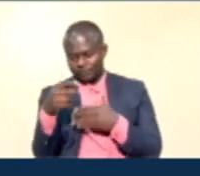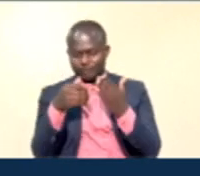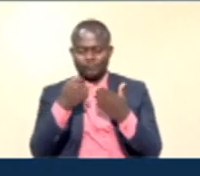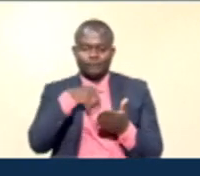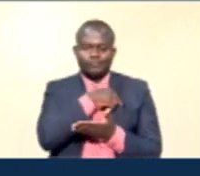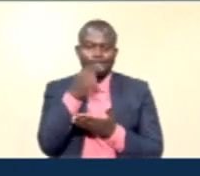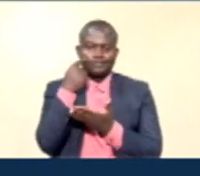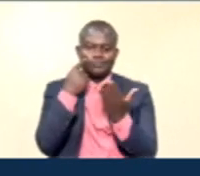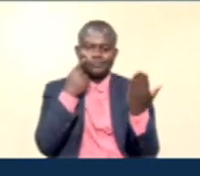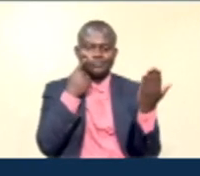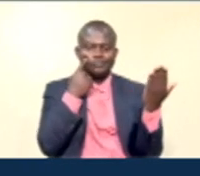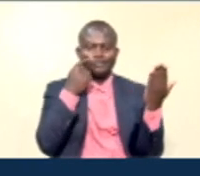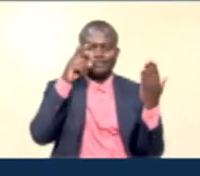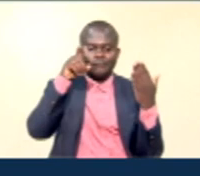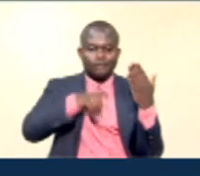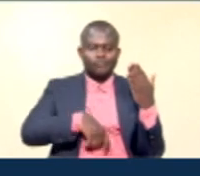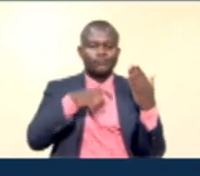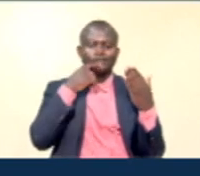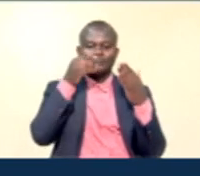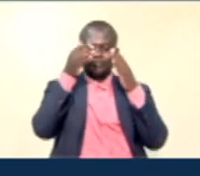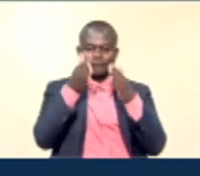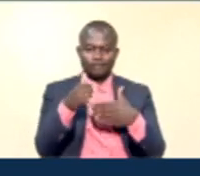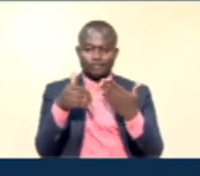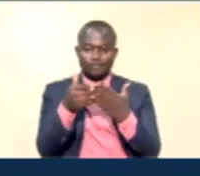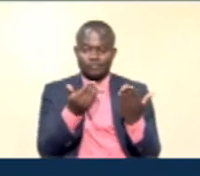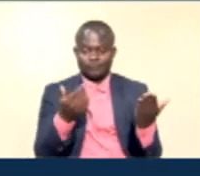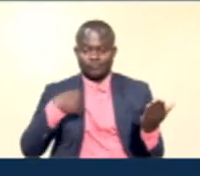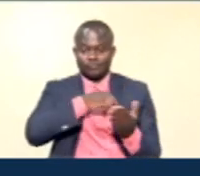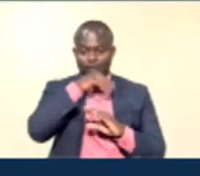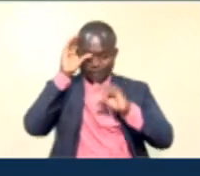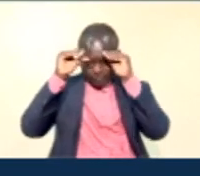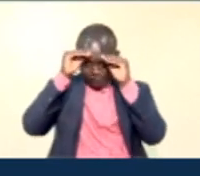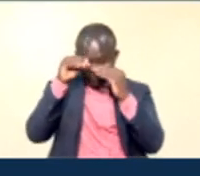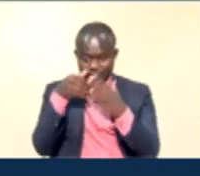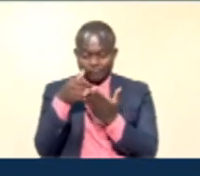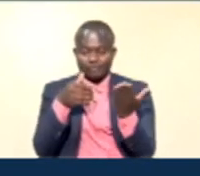yuko nanone ngomba kuba umuntu n'umwana wanjye azigiraho